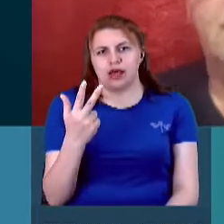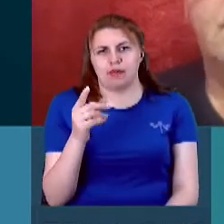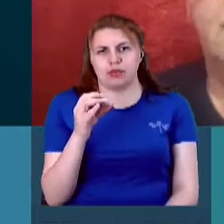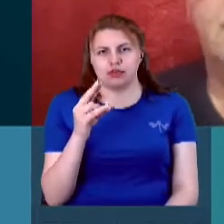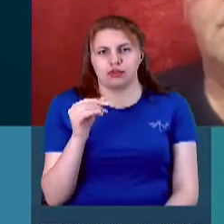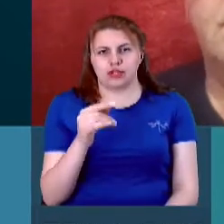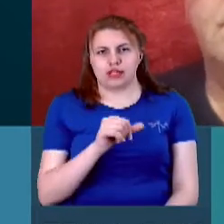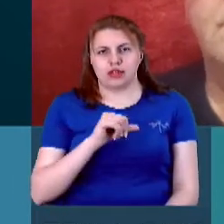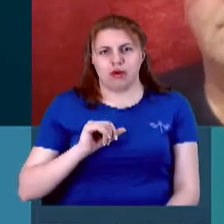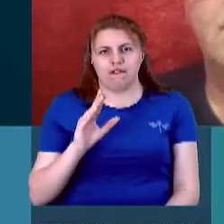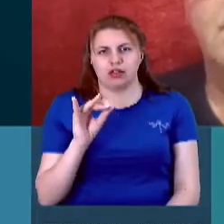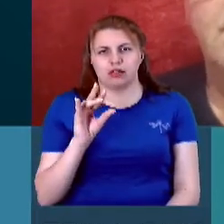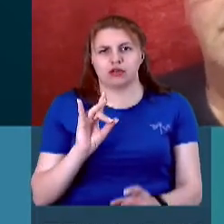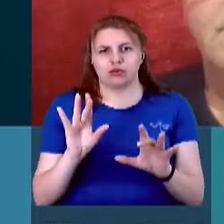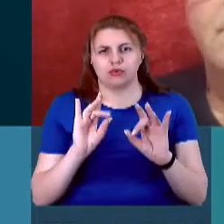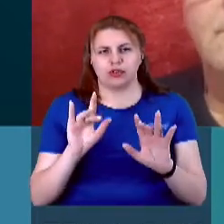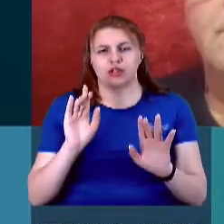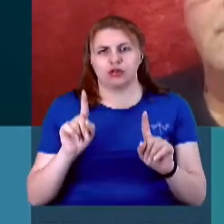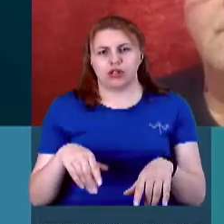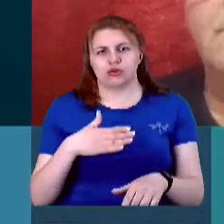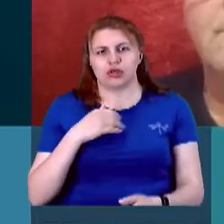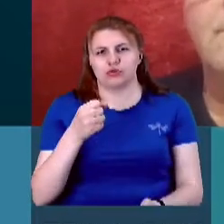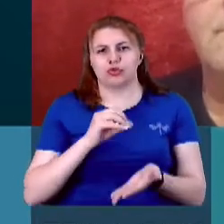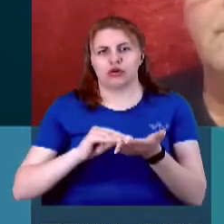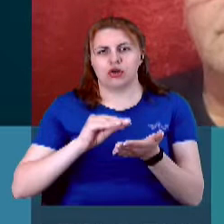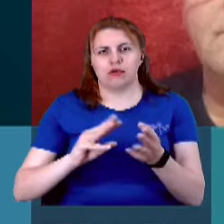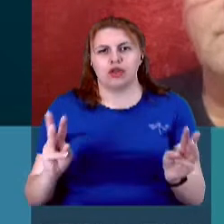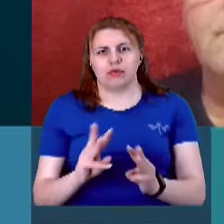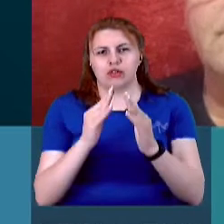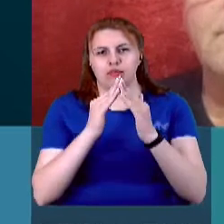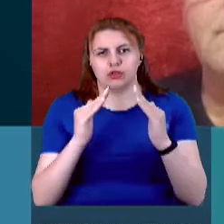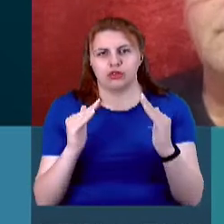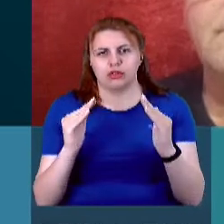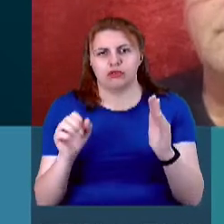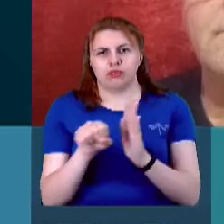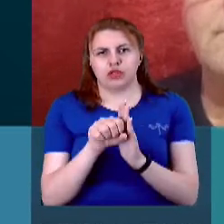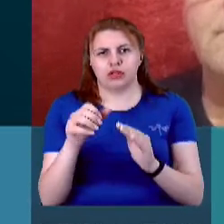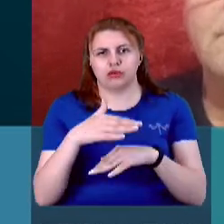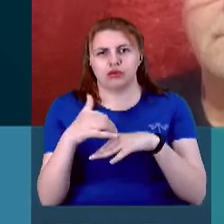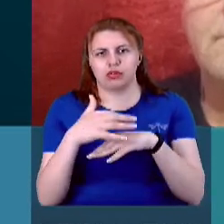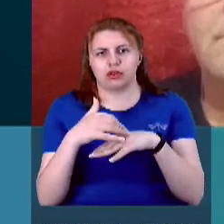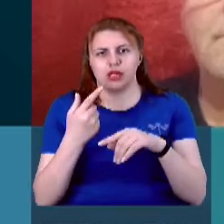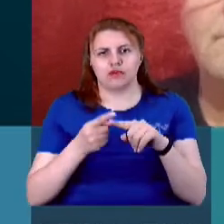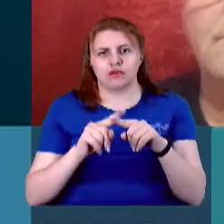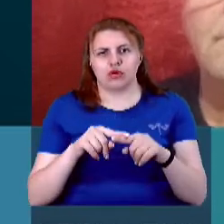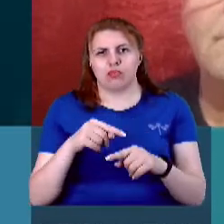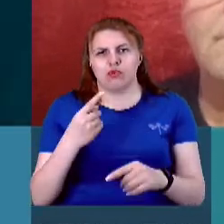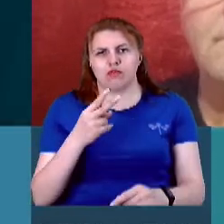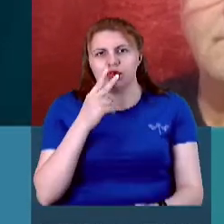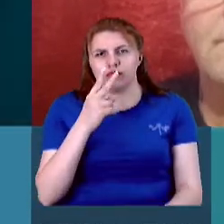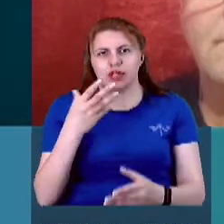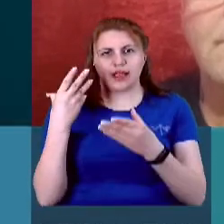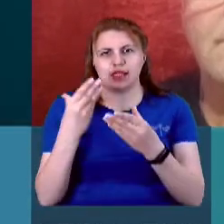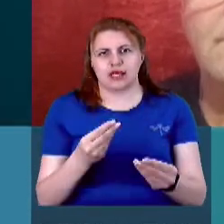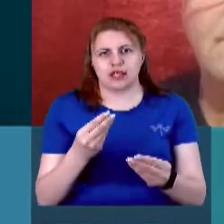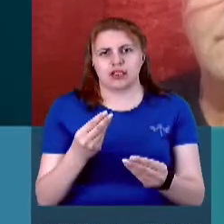сама Валентина. Нашим журналістам також вона розповідала, що підпалювали її будинок, вбили її кота. І в цьому вона вбачає тиск на